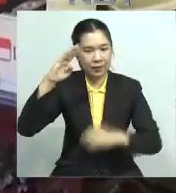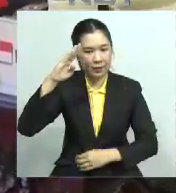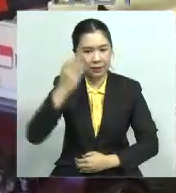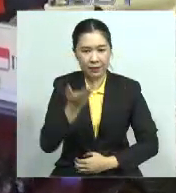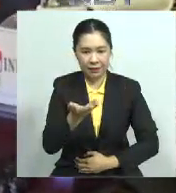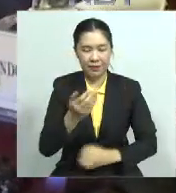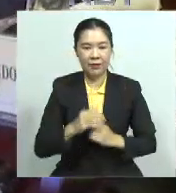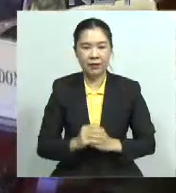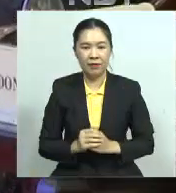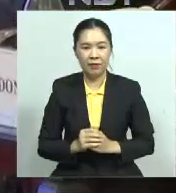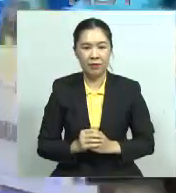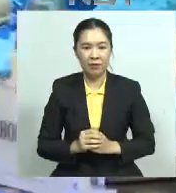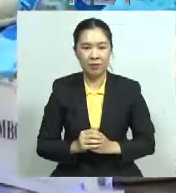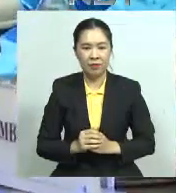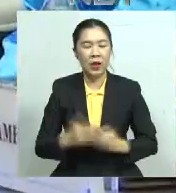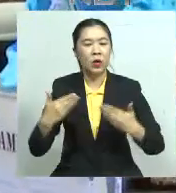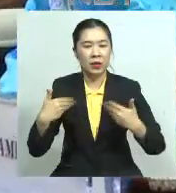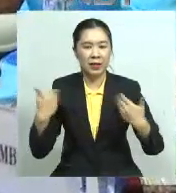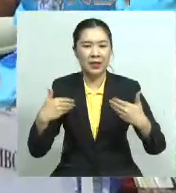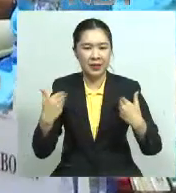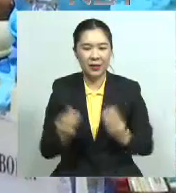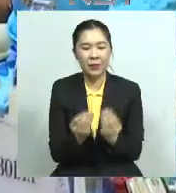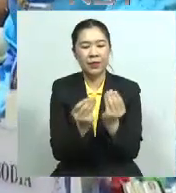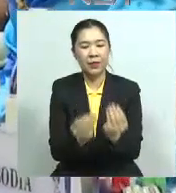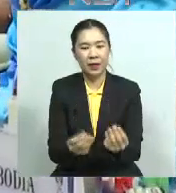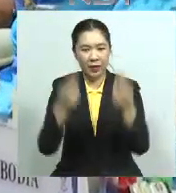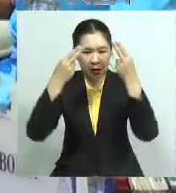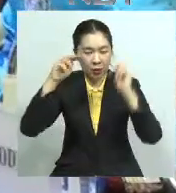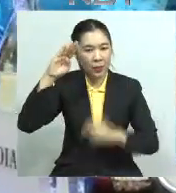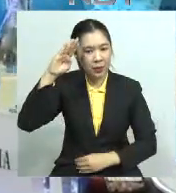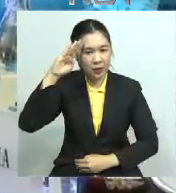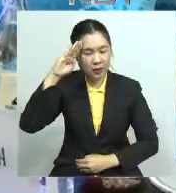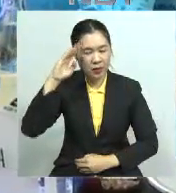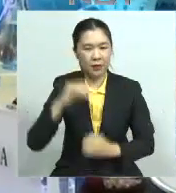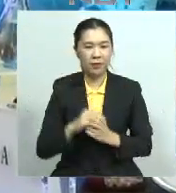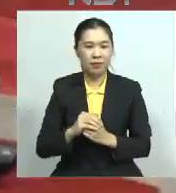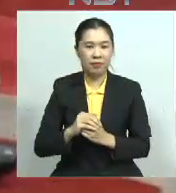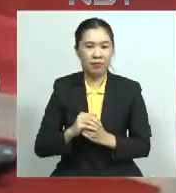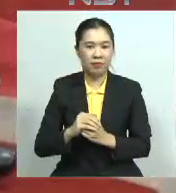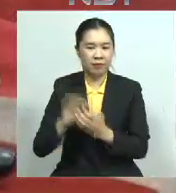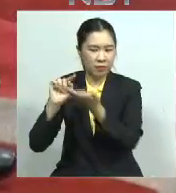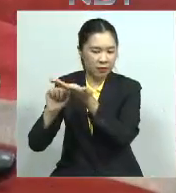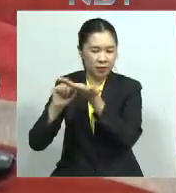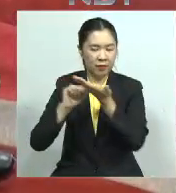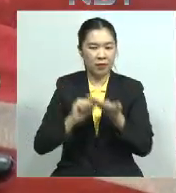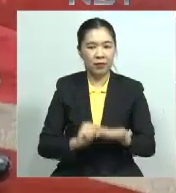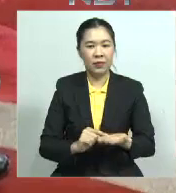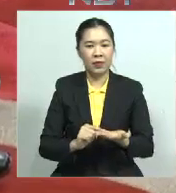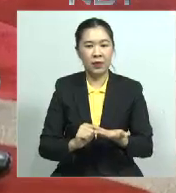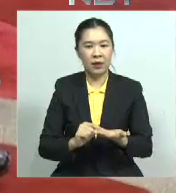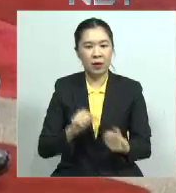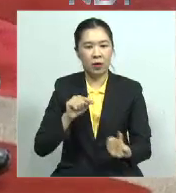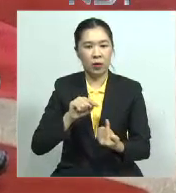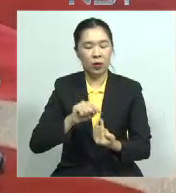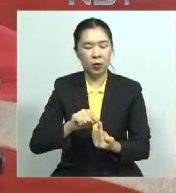นตรีโดยร่วมแสดงความยินดีที่พลเอกประยุทธ์จันทร์โอชาได้รับพระบรมราชโองการโปรดเกล้าโปรดกระหม่อมแ